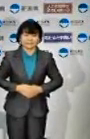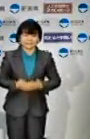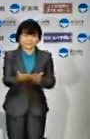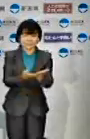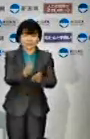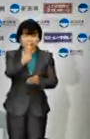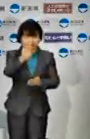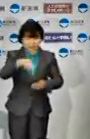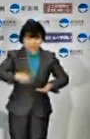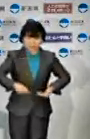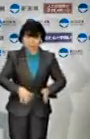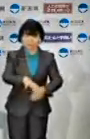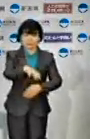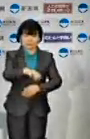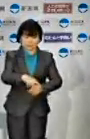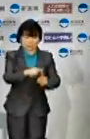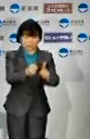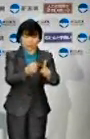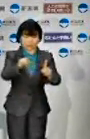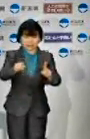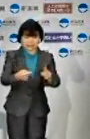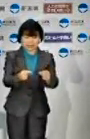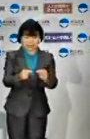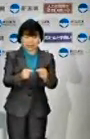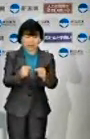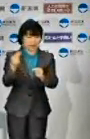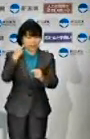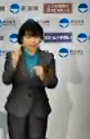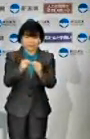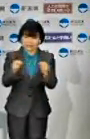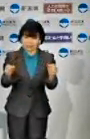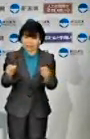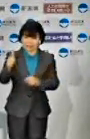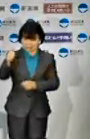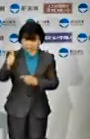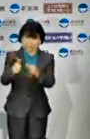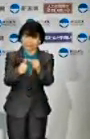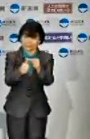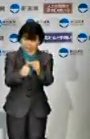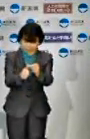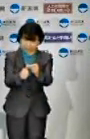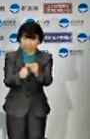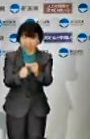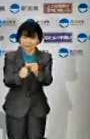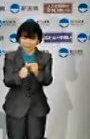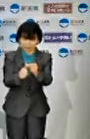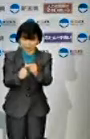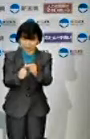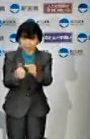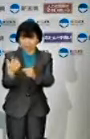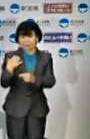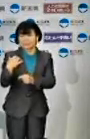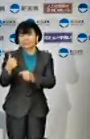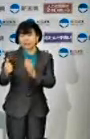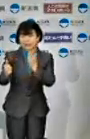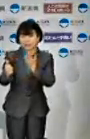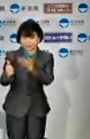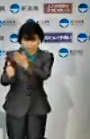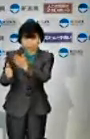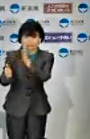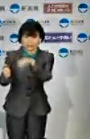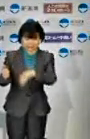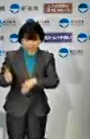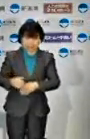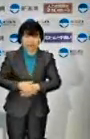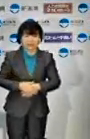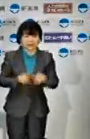新潟県出身の DJ 松永さんにですね大使に就任していただきますよということを発表させていただいた